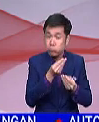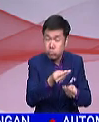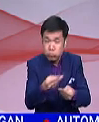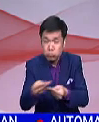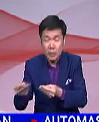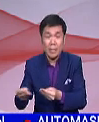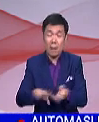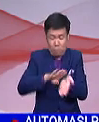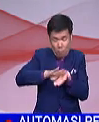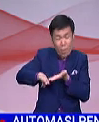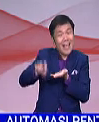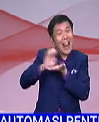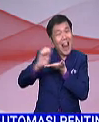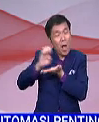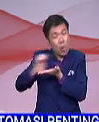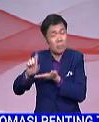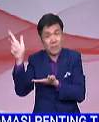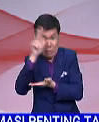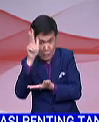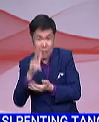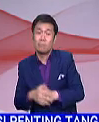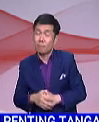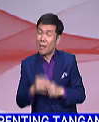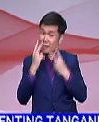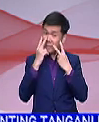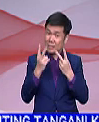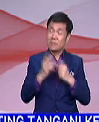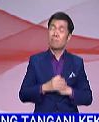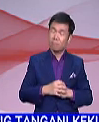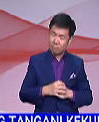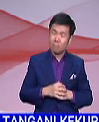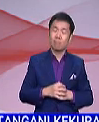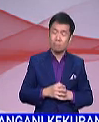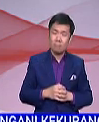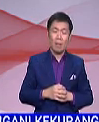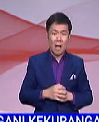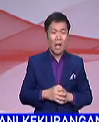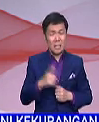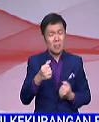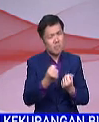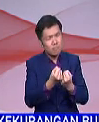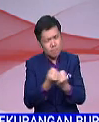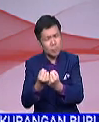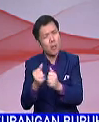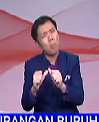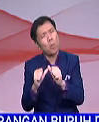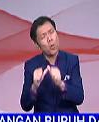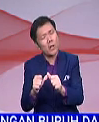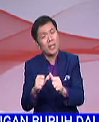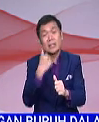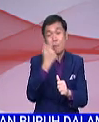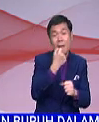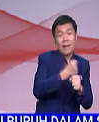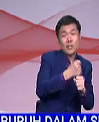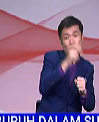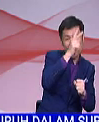melalui pemotongan elaun-elaun kerajaan, saya melihat ianya sebagai salah satu bentuk sokongan berterusan daripada kaki tangan awam